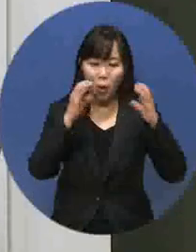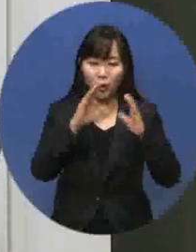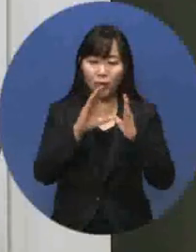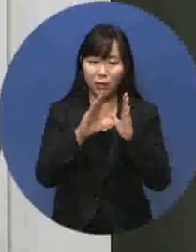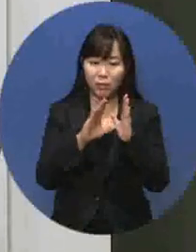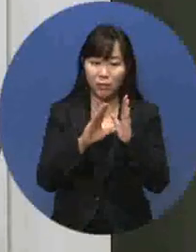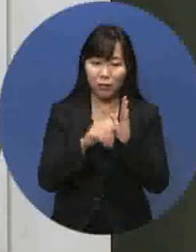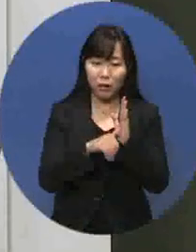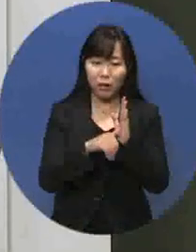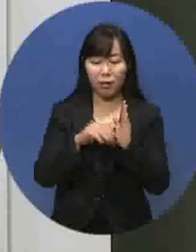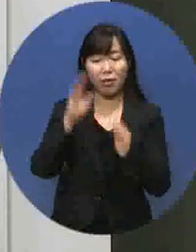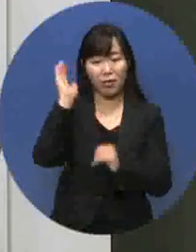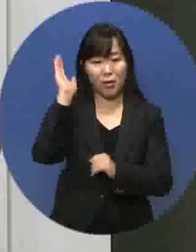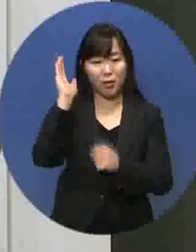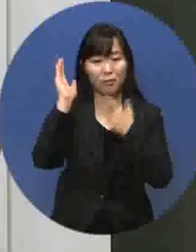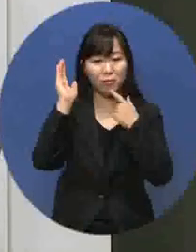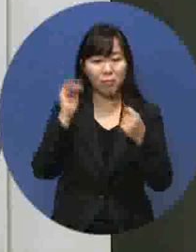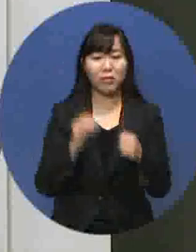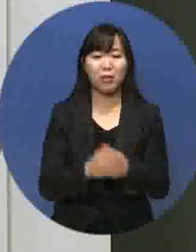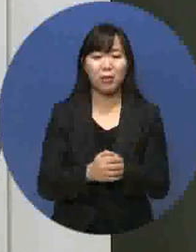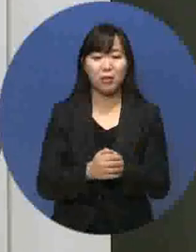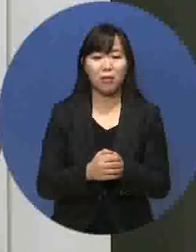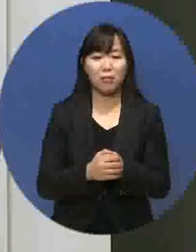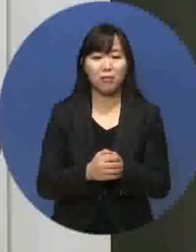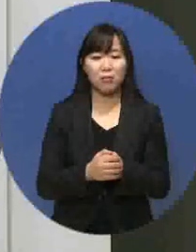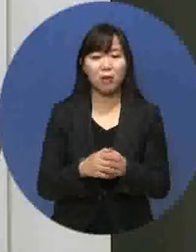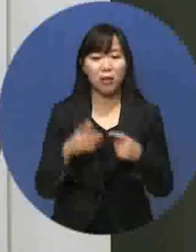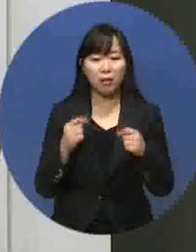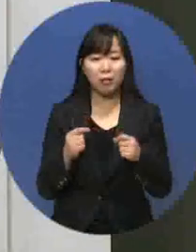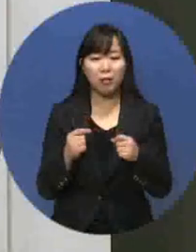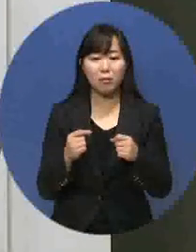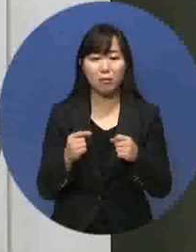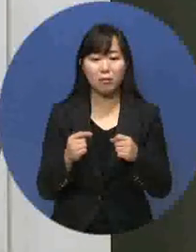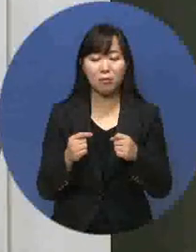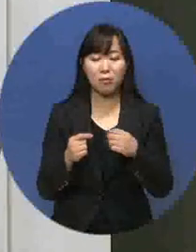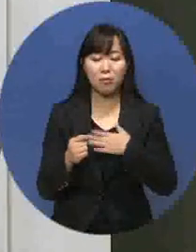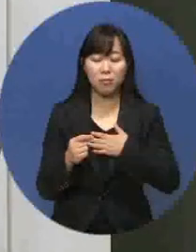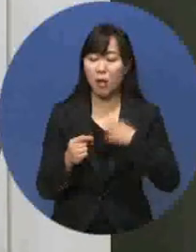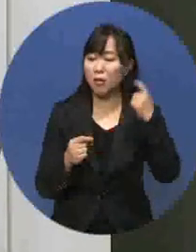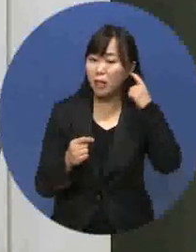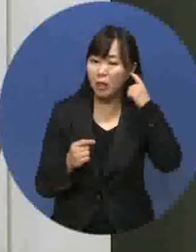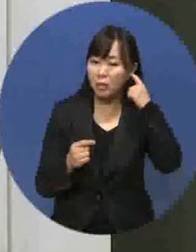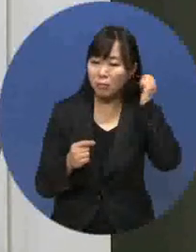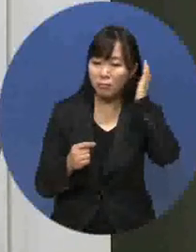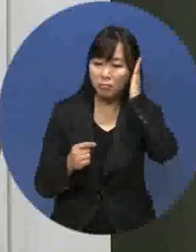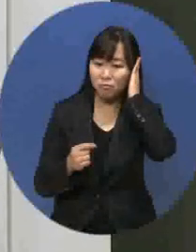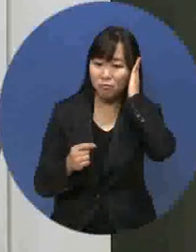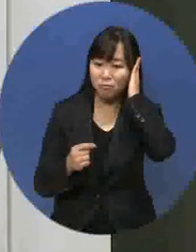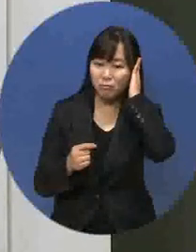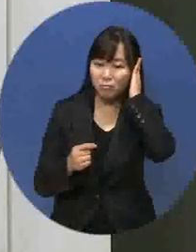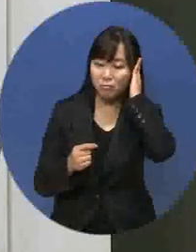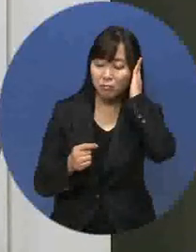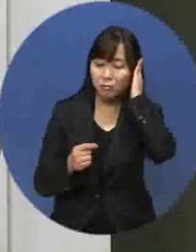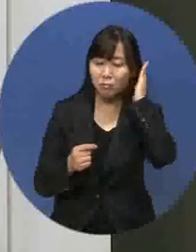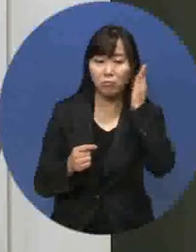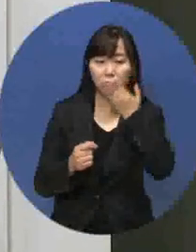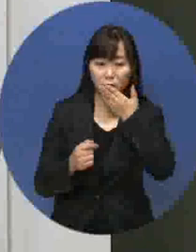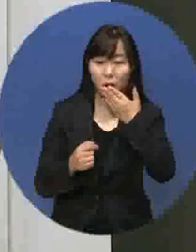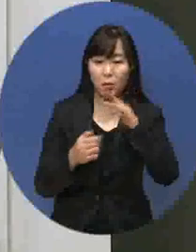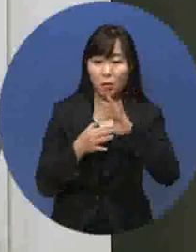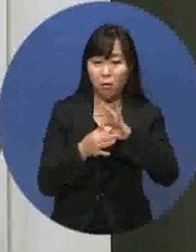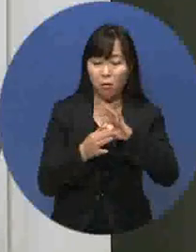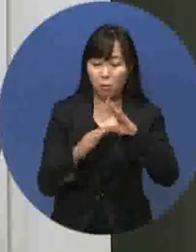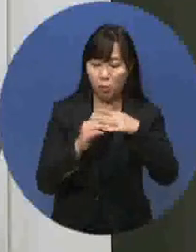때 얘기 아닙니까 본인이. 그럼 이미 그런 그 몸에 배어 있는 청각 장애를